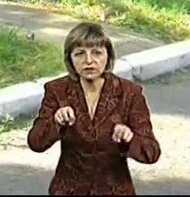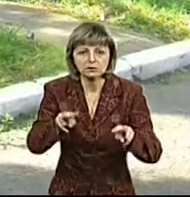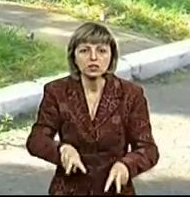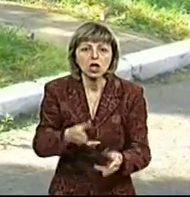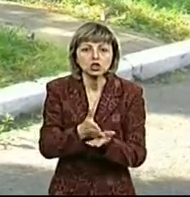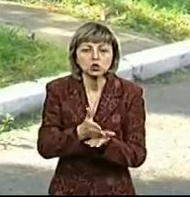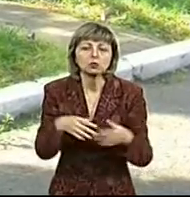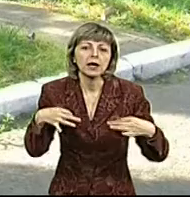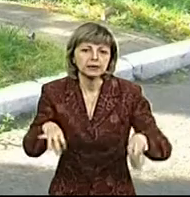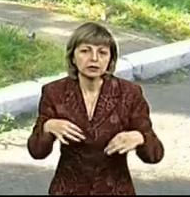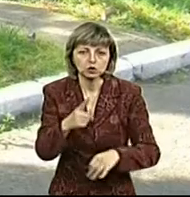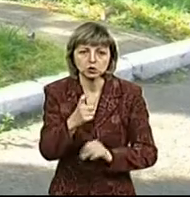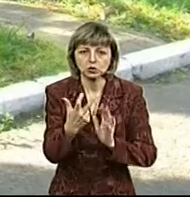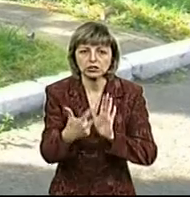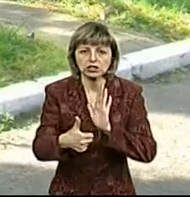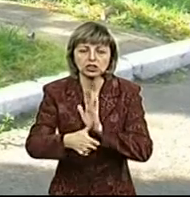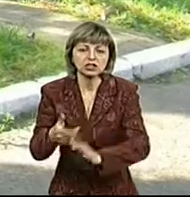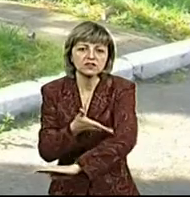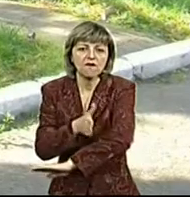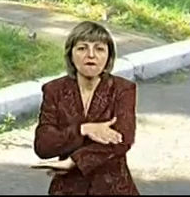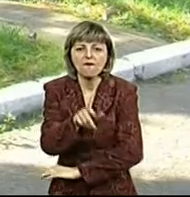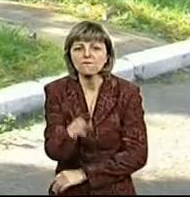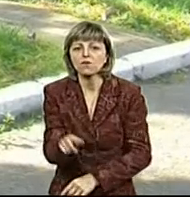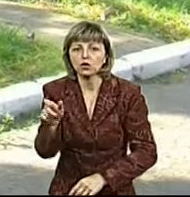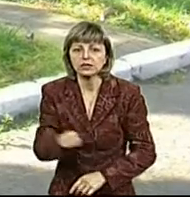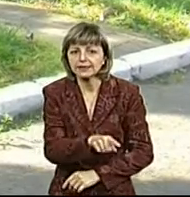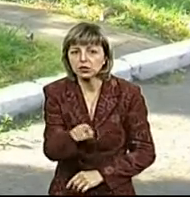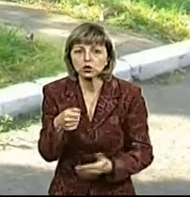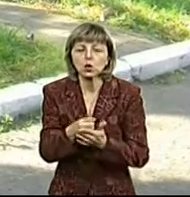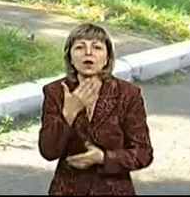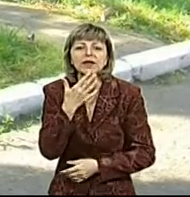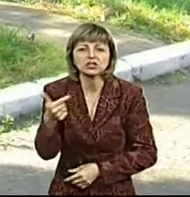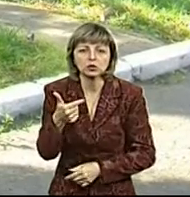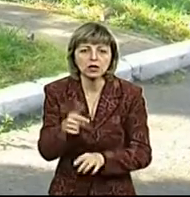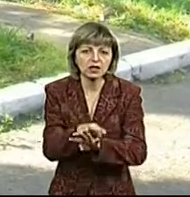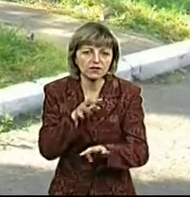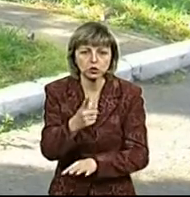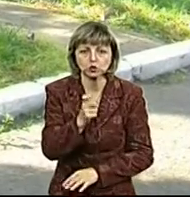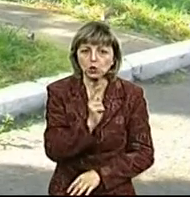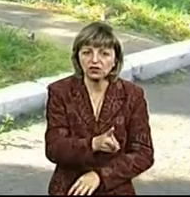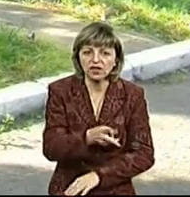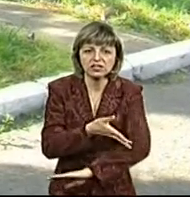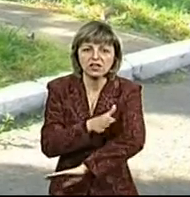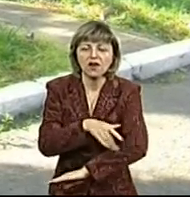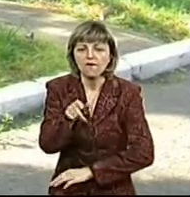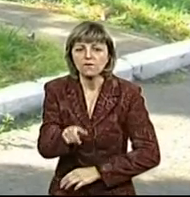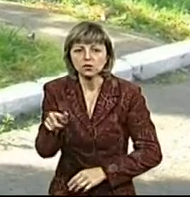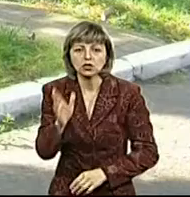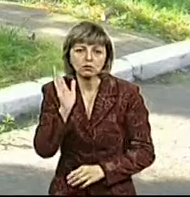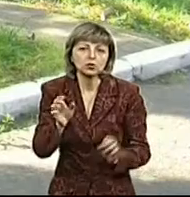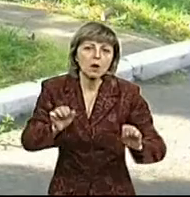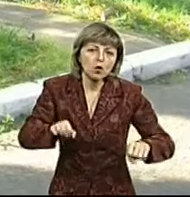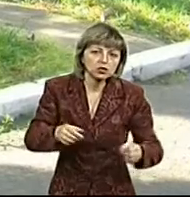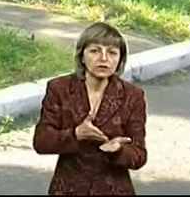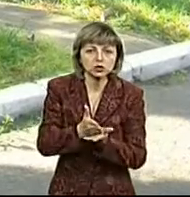служба транспорту – 136 волинян. З них до Національної гвардії – 120 волинян. Буде